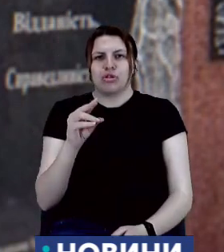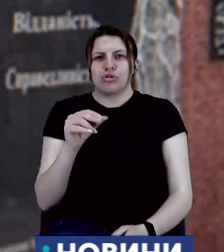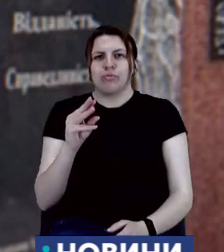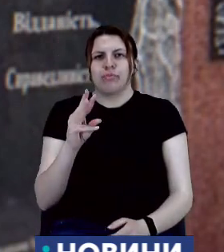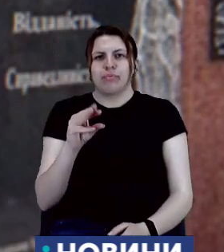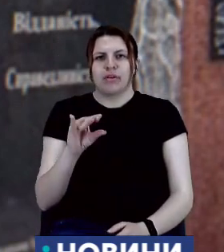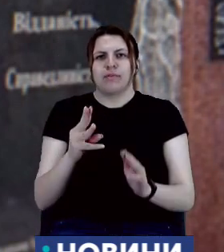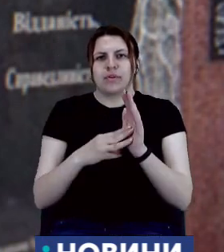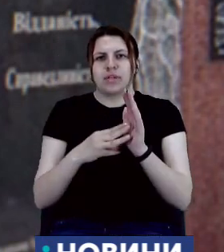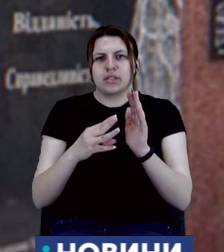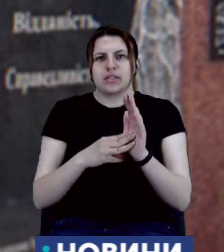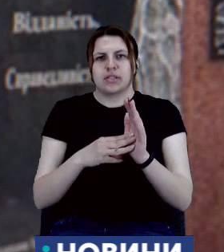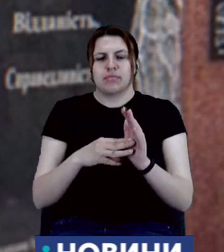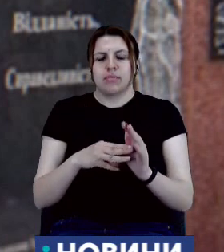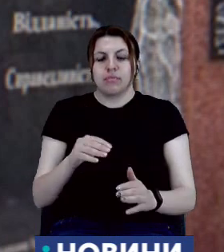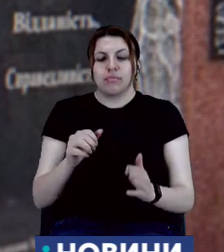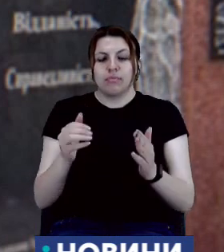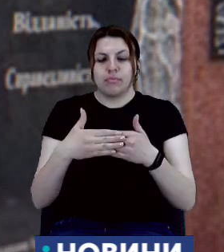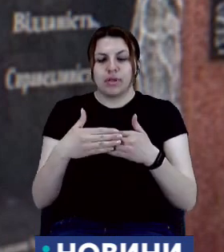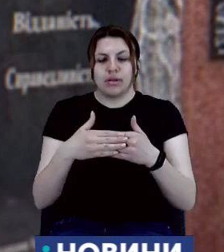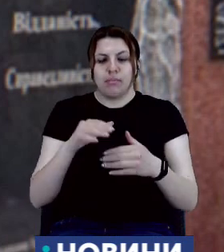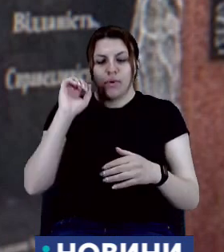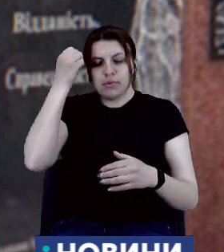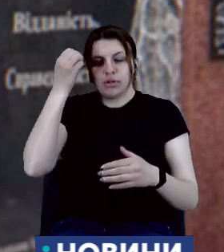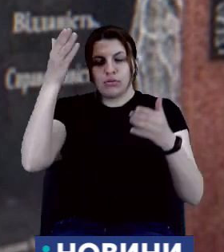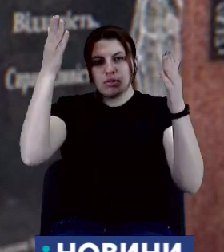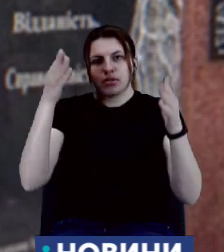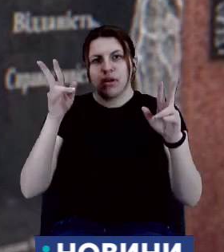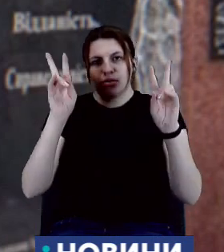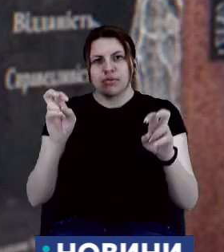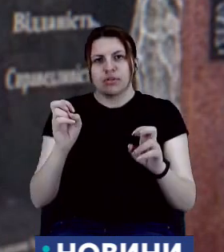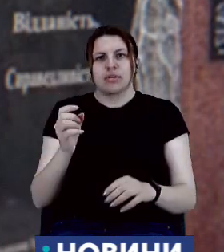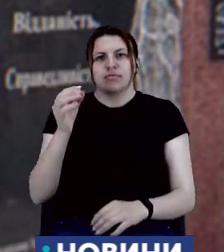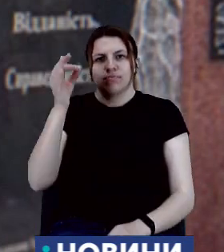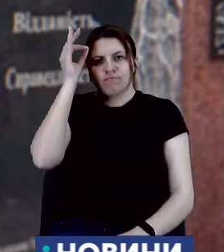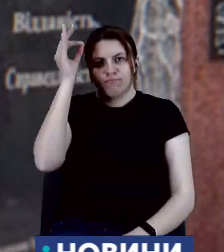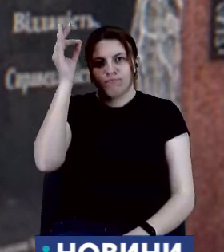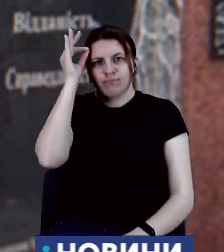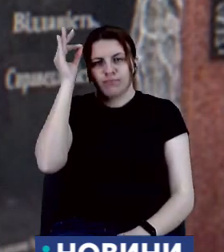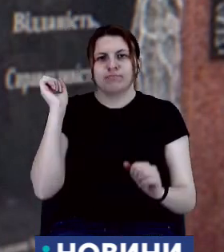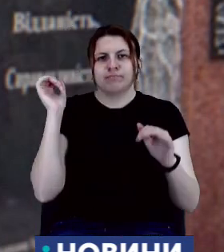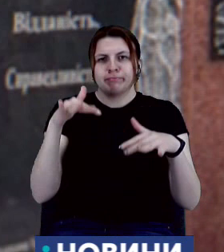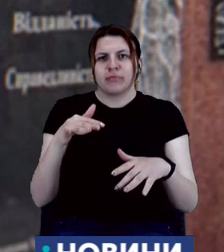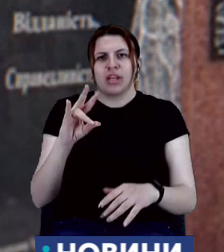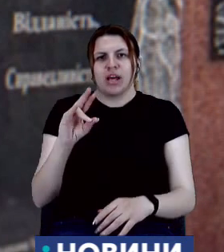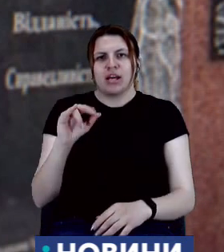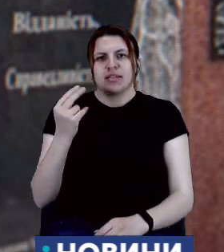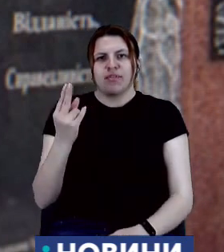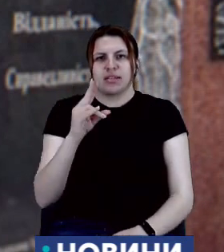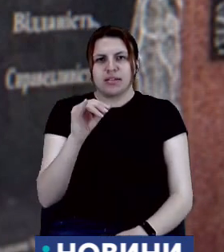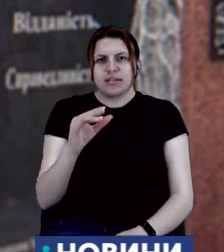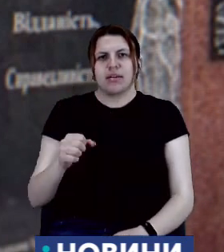Кульчицького. Біля пам'ятного знаку зі світлинами загиблих зібралися нацгвардійці, бійці батальйону Кульчицького та